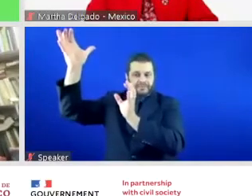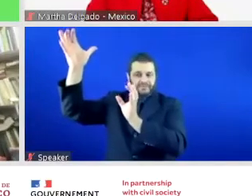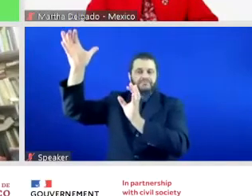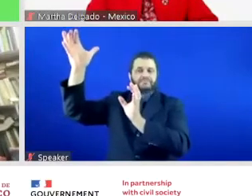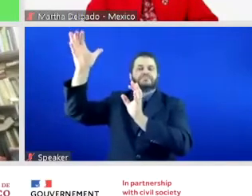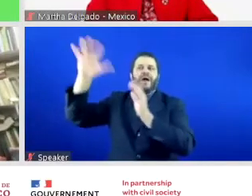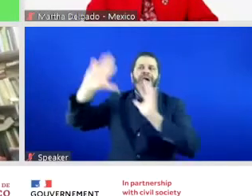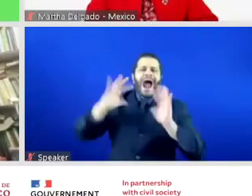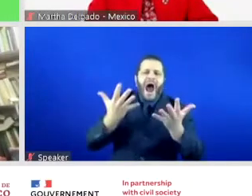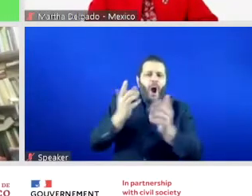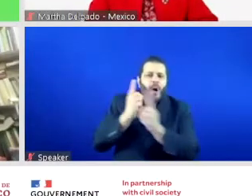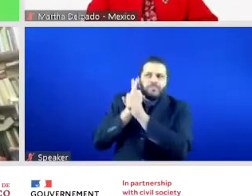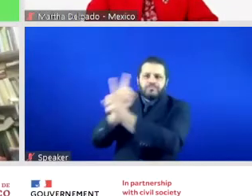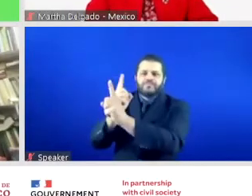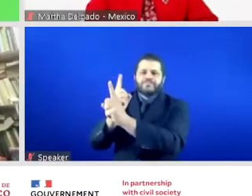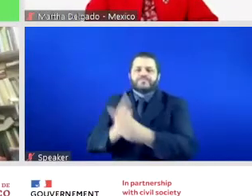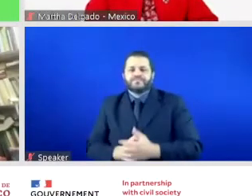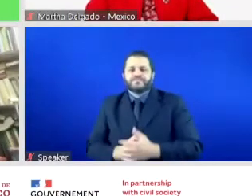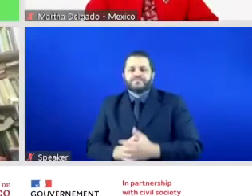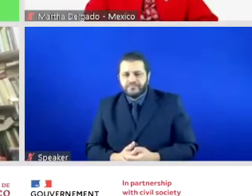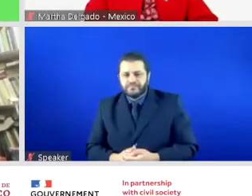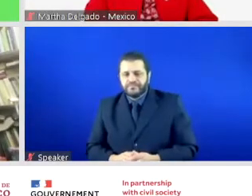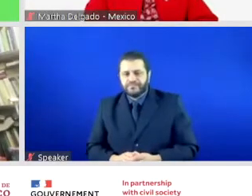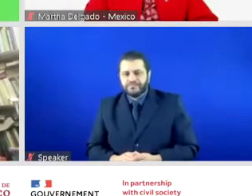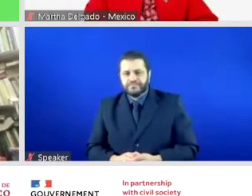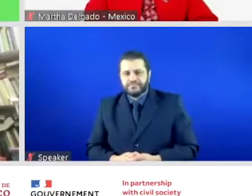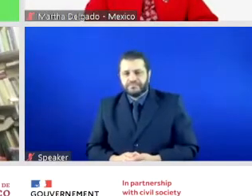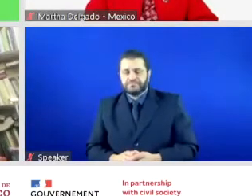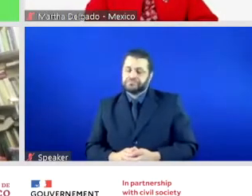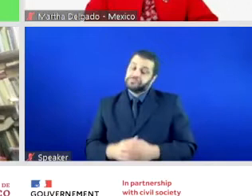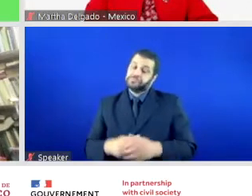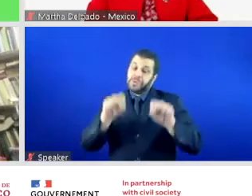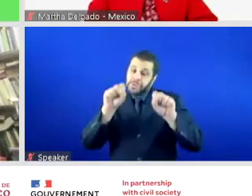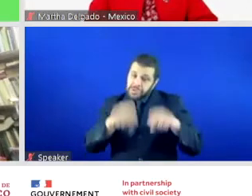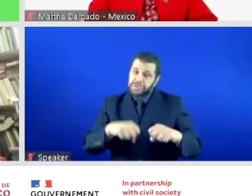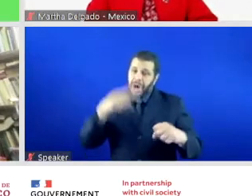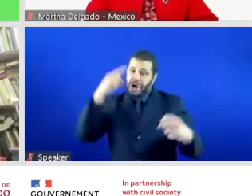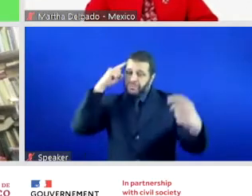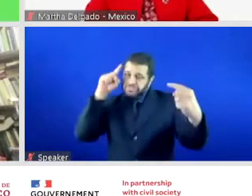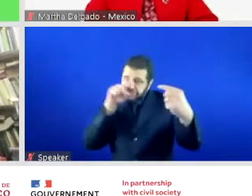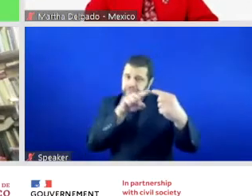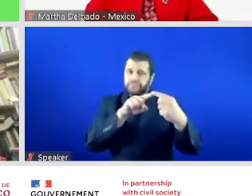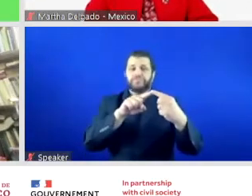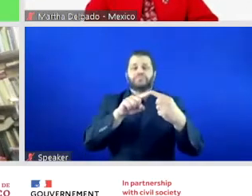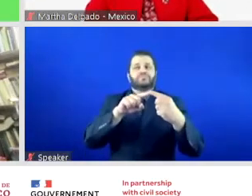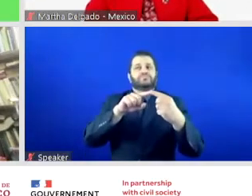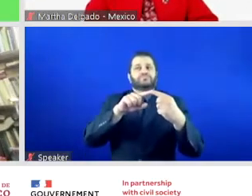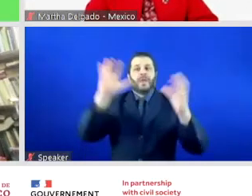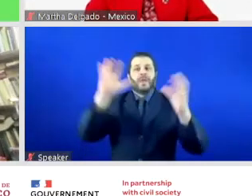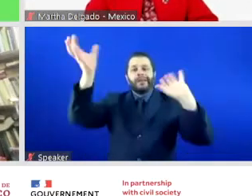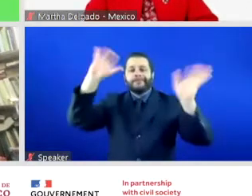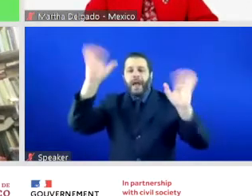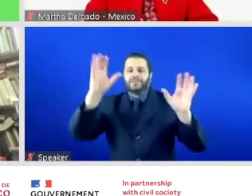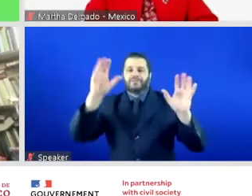la reconnaissance de ces connaissances traditionnelles des peuples autochtones, comme dans l'accord de Paris. L'article